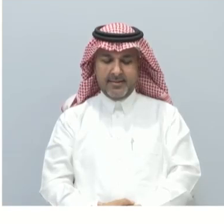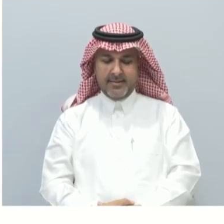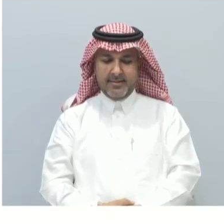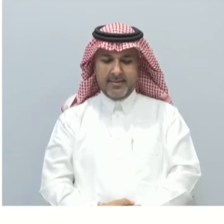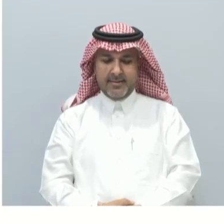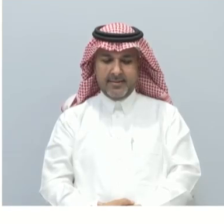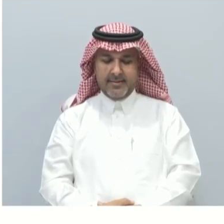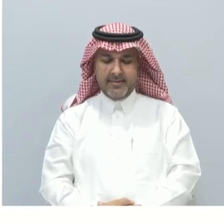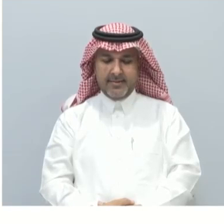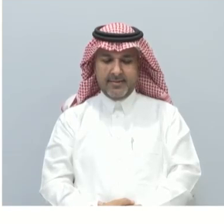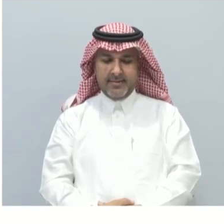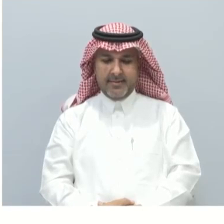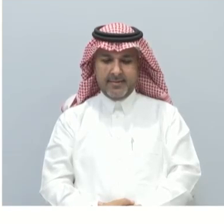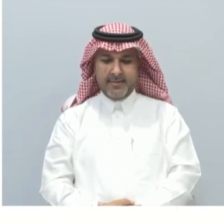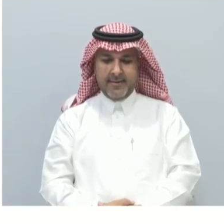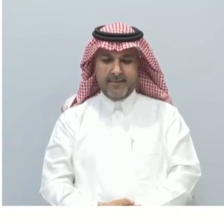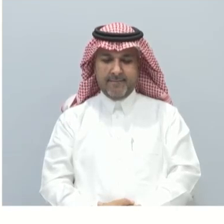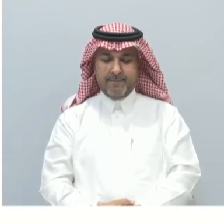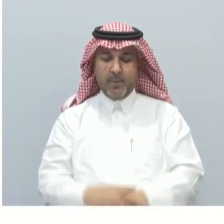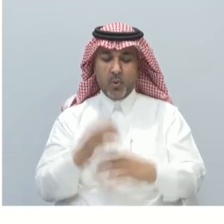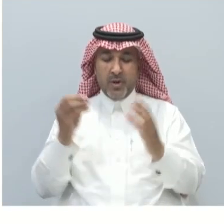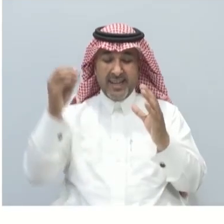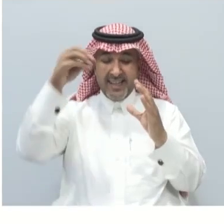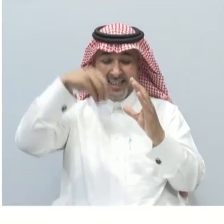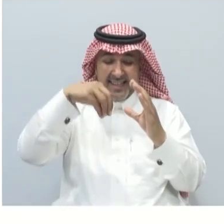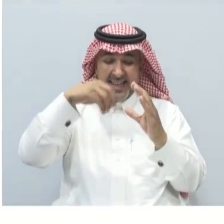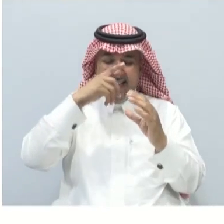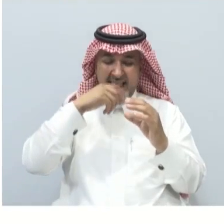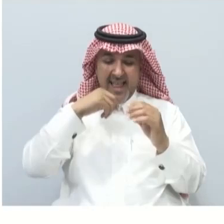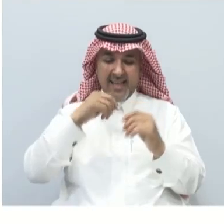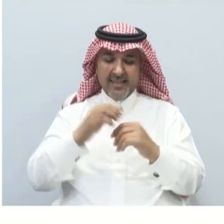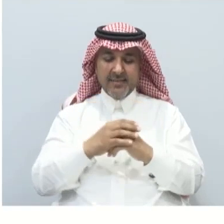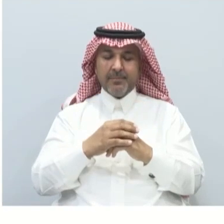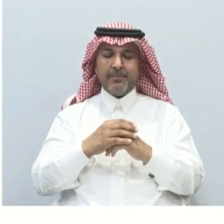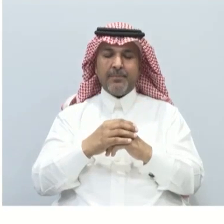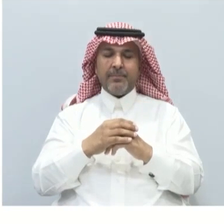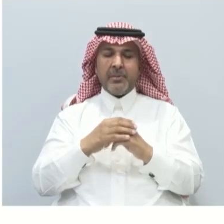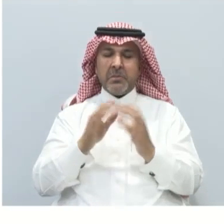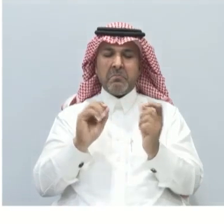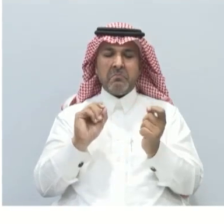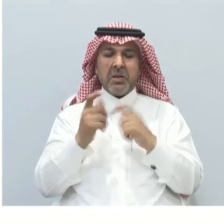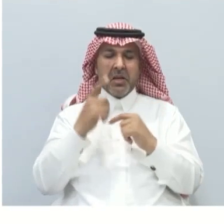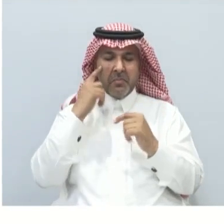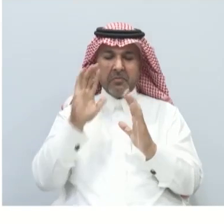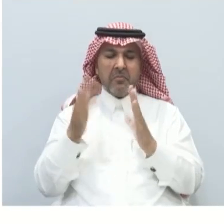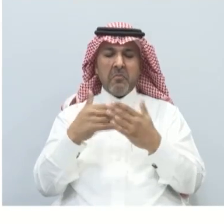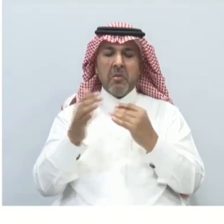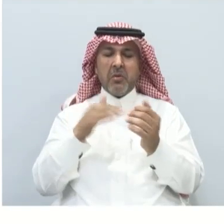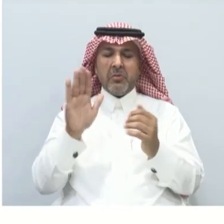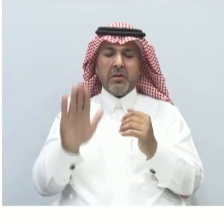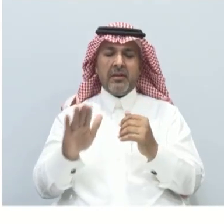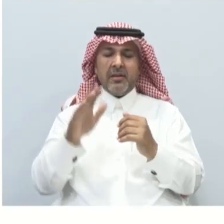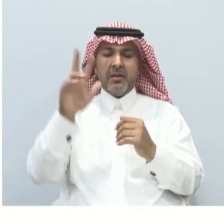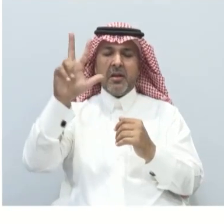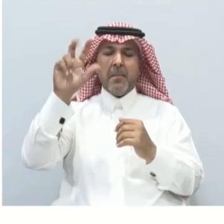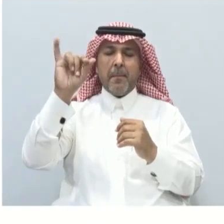ان اذا كان عندك السالب داخل الداله الام فما راح ياثر لا على المجال ولا على المدى ولا على المقطع واي